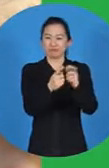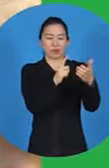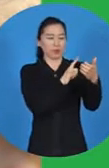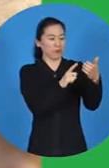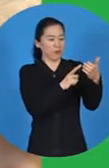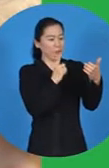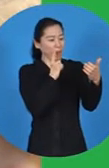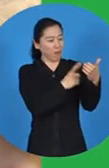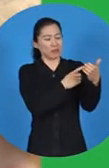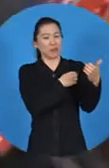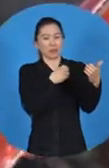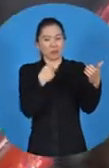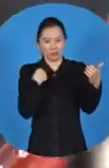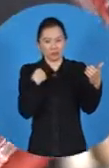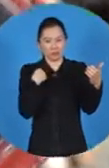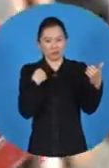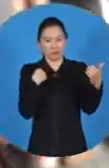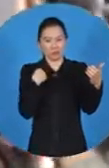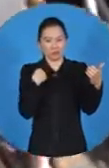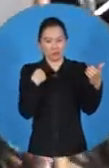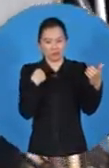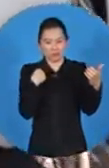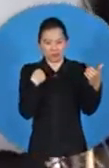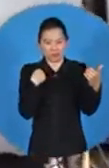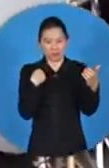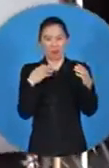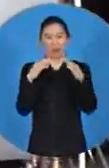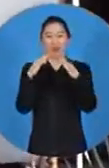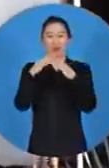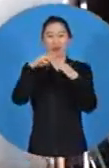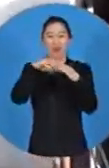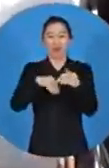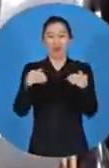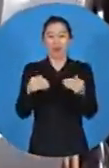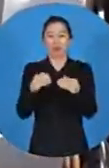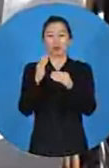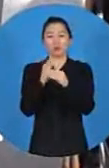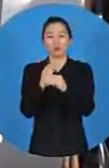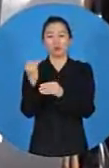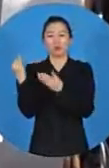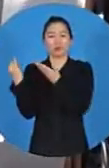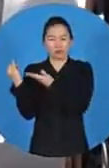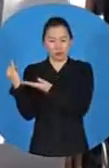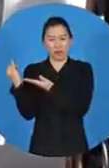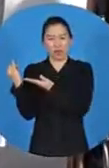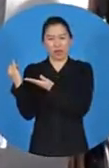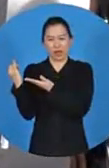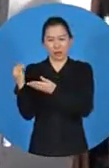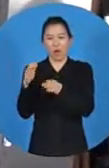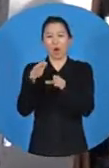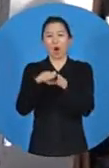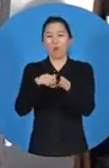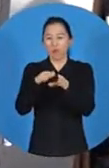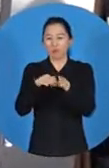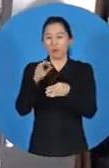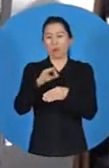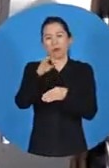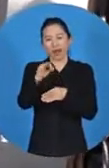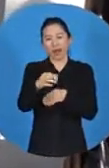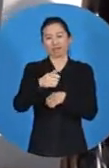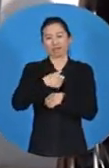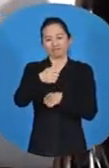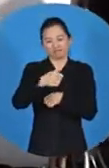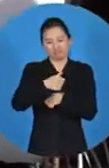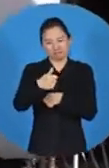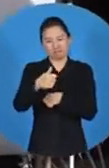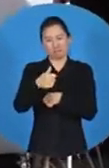更新しています。現在テレワーク中のこちらの女性は 店舗がテイクアウトになってから常連となり